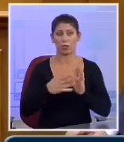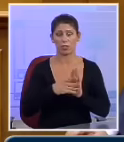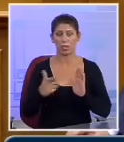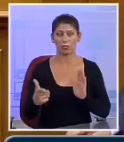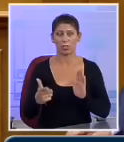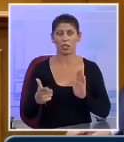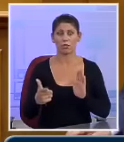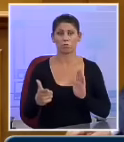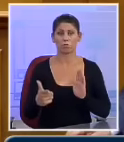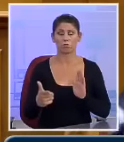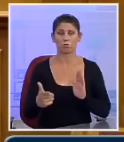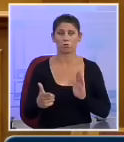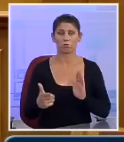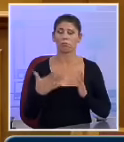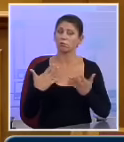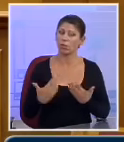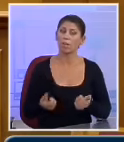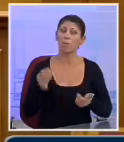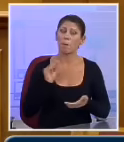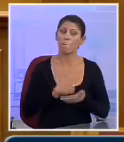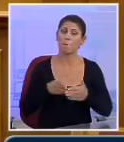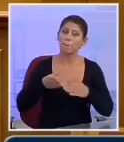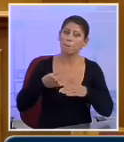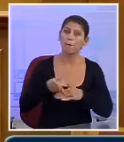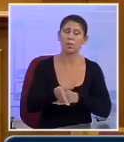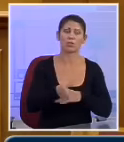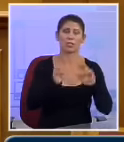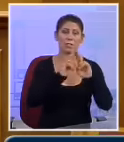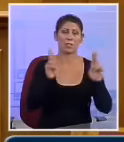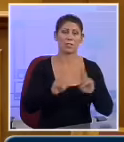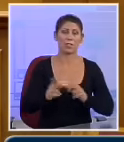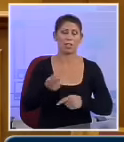να ανακτήσουμε την πρόσβασή μας στις διεθνείς αγορές δανεισμού.